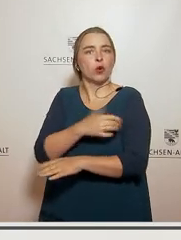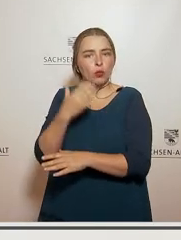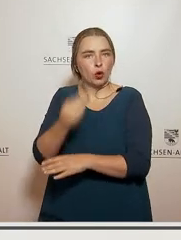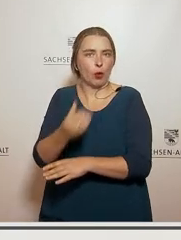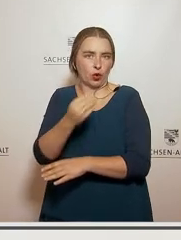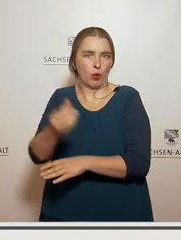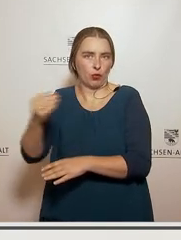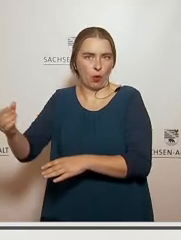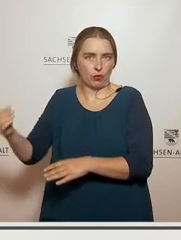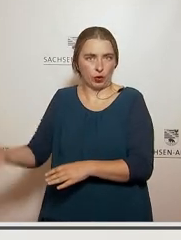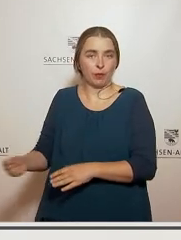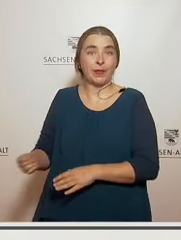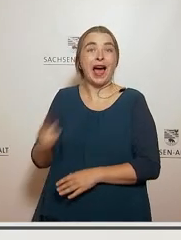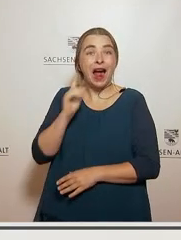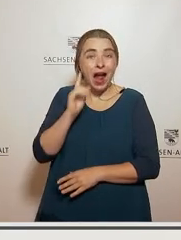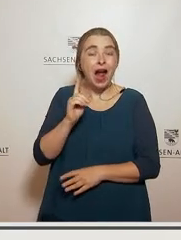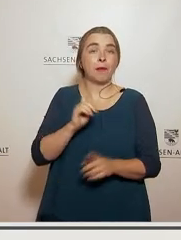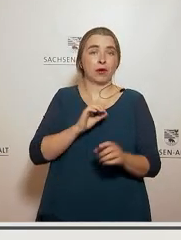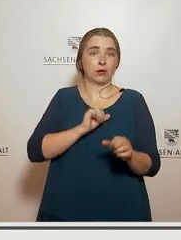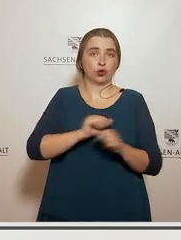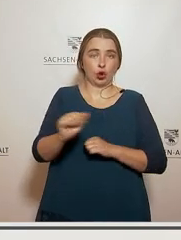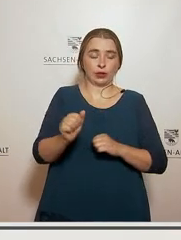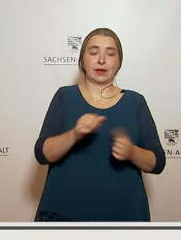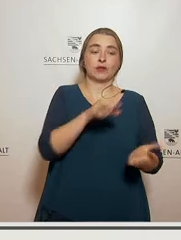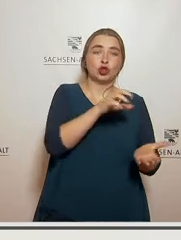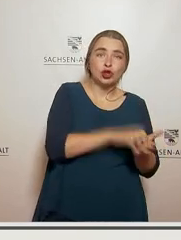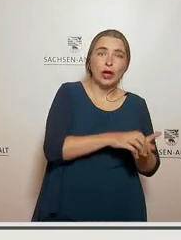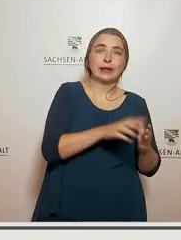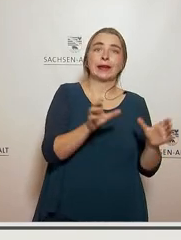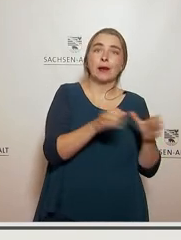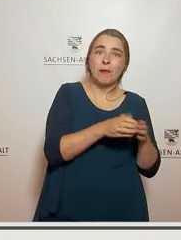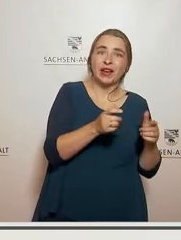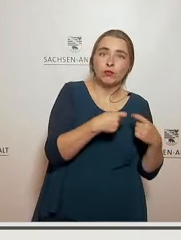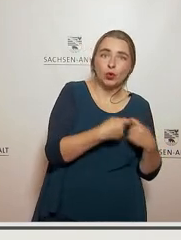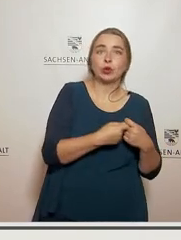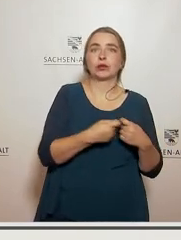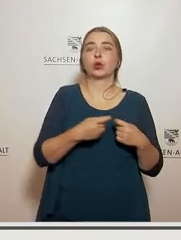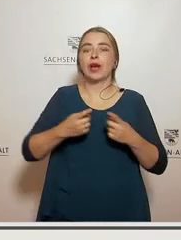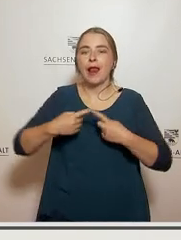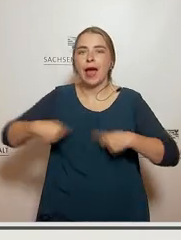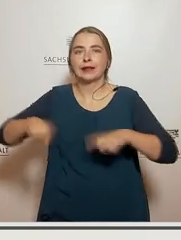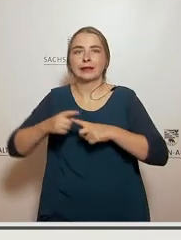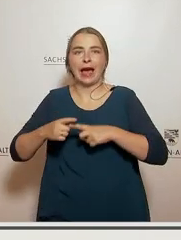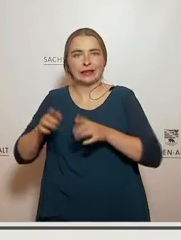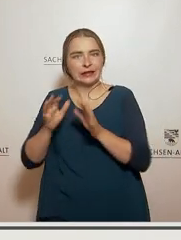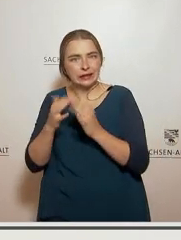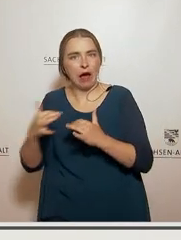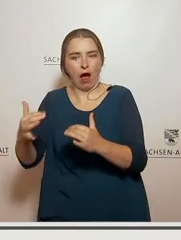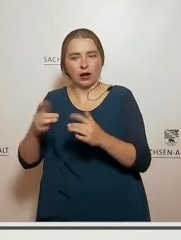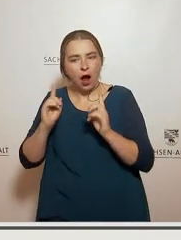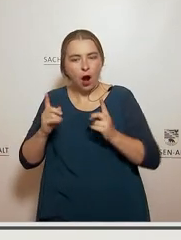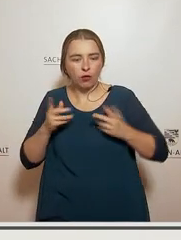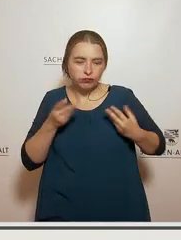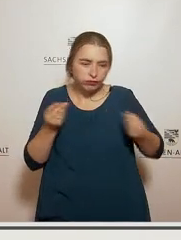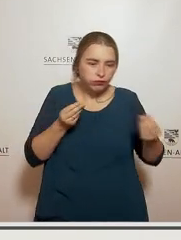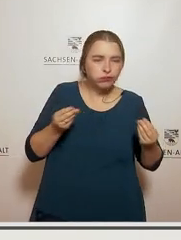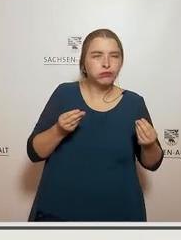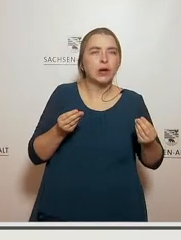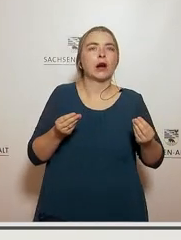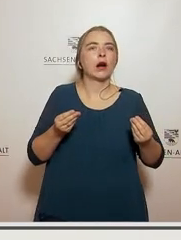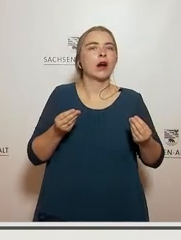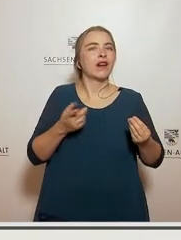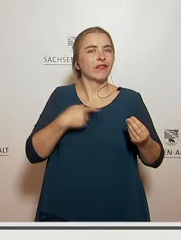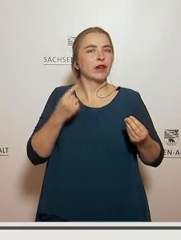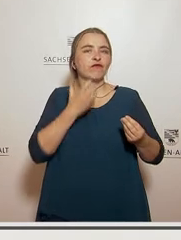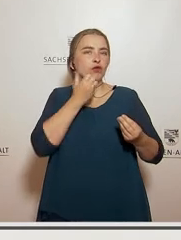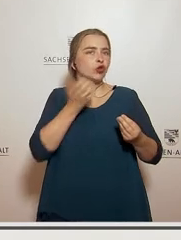Dennoch haben wir mit dem Landkreistag und mit dem Städte- und Gemeindebund vereinbart, dass wir weiter zwei mobile Impfteams je